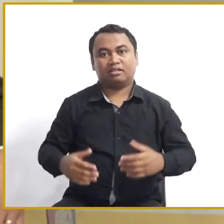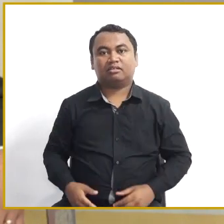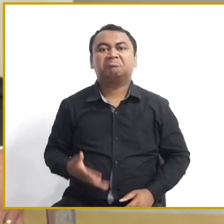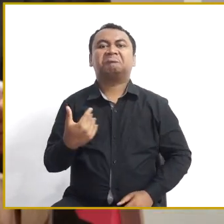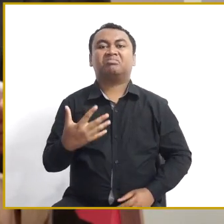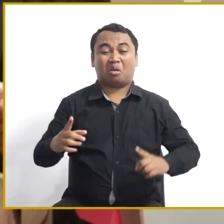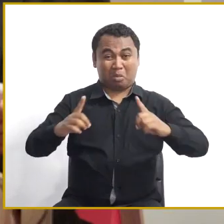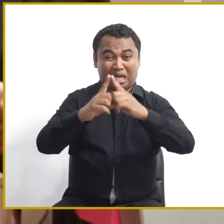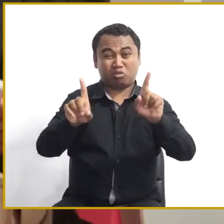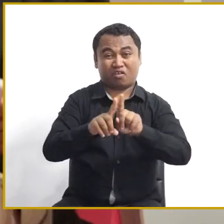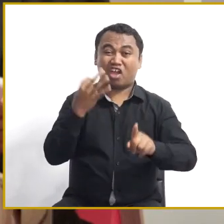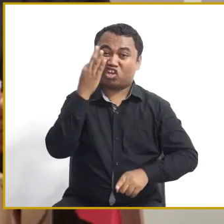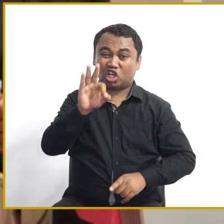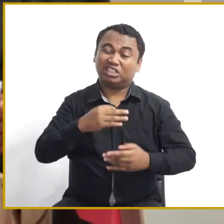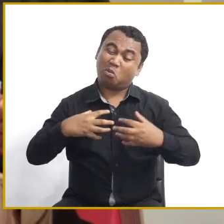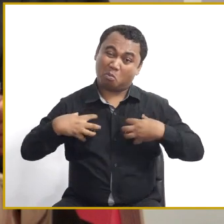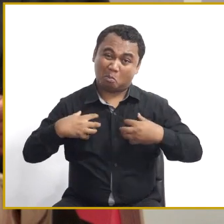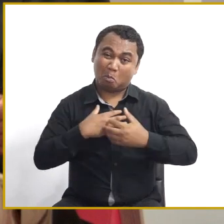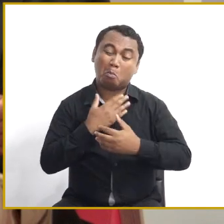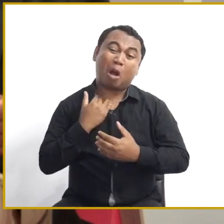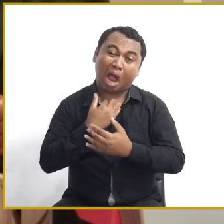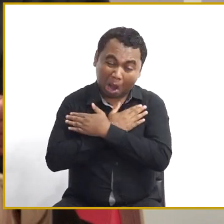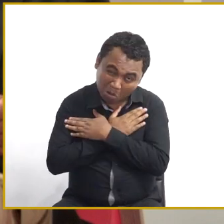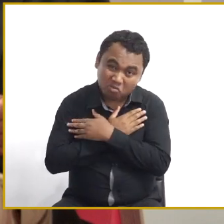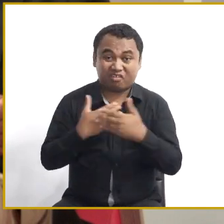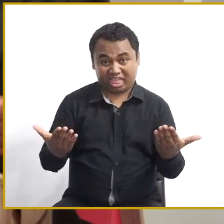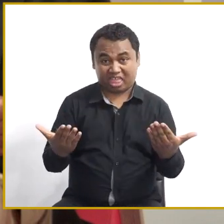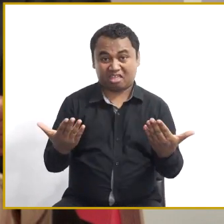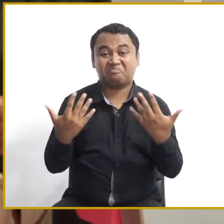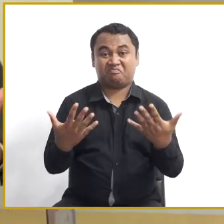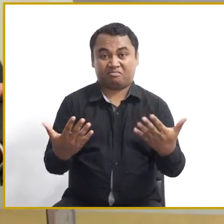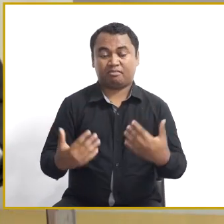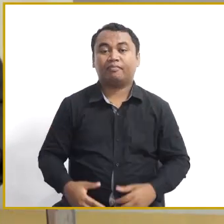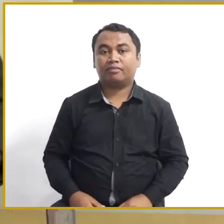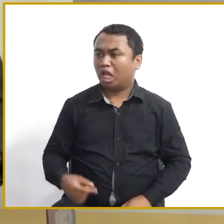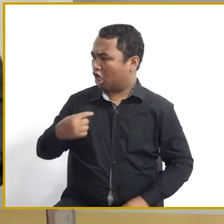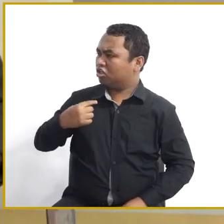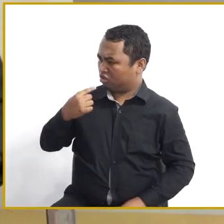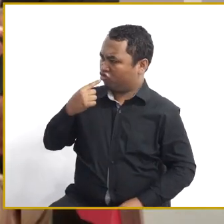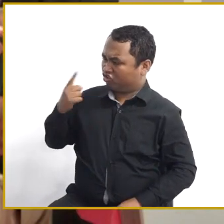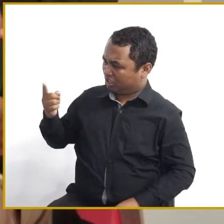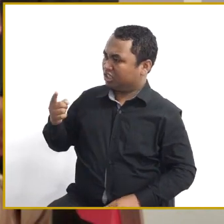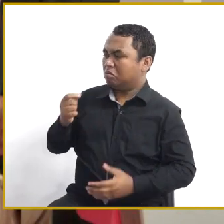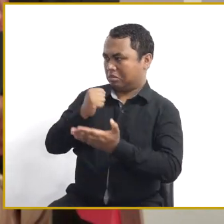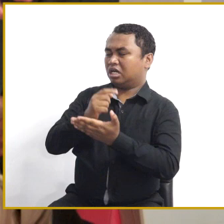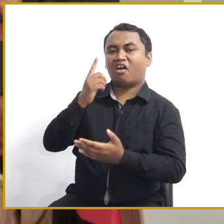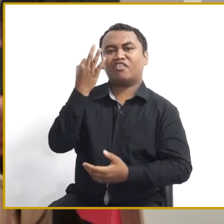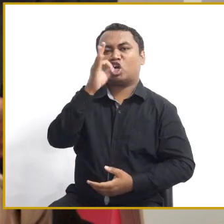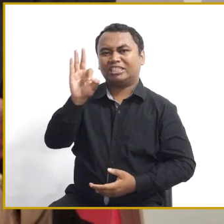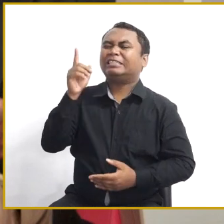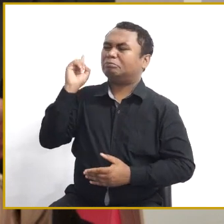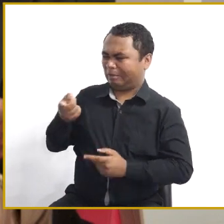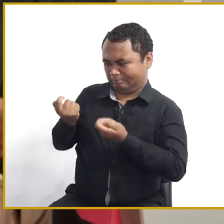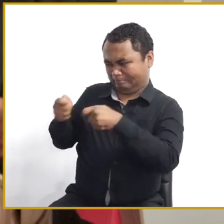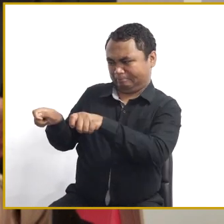mahatonga namantany ahoana ny fomba hiatrihanao andry zareo na za manokana zany satria ny frantsy maitsy frantsay tsy maintsy hametraka ny intérieny aloha